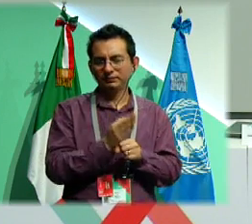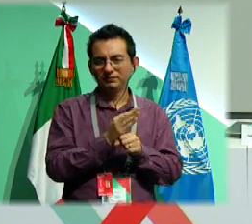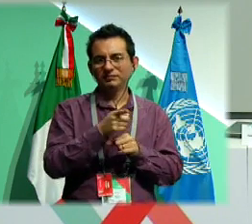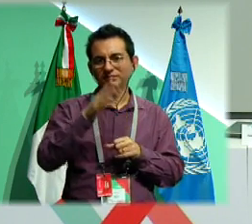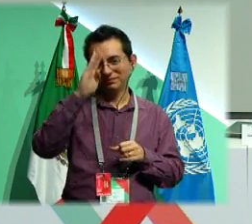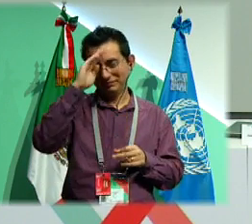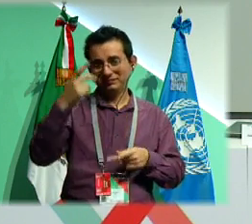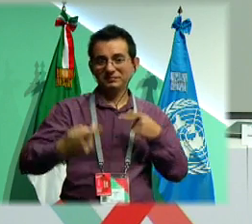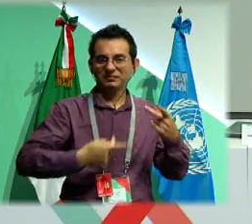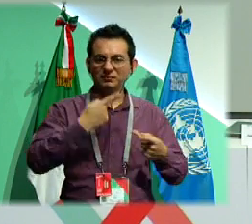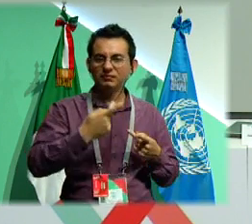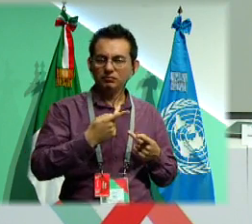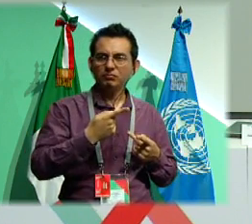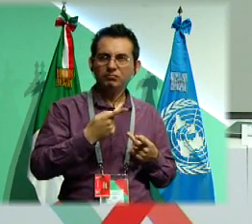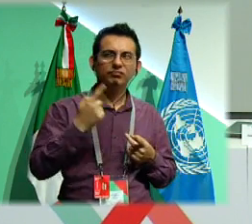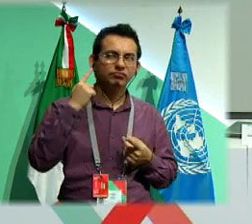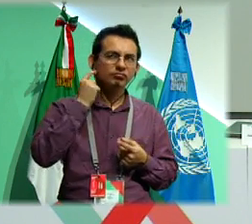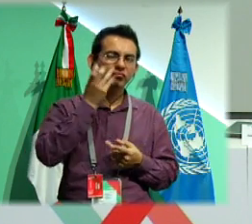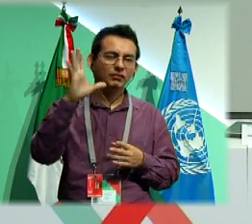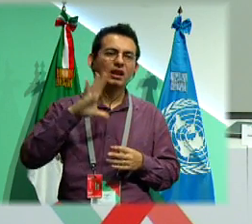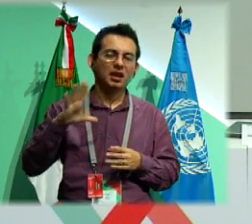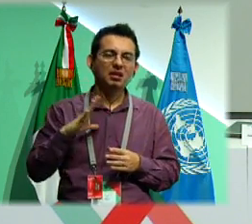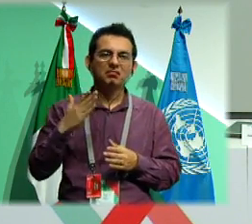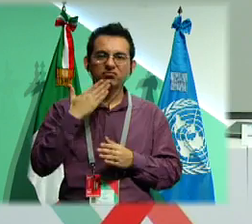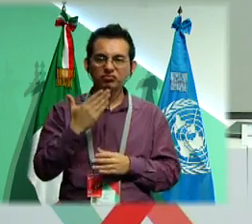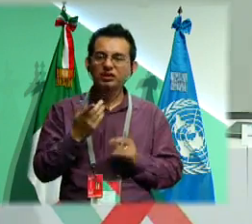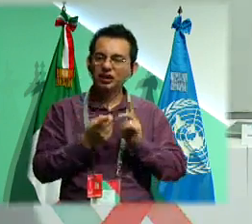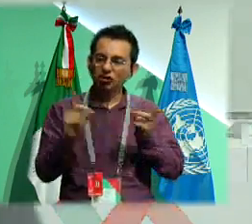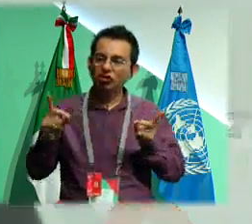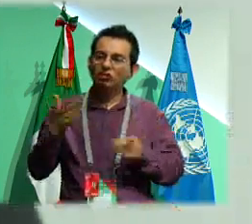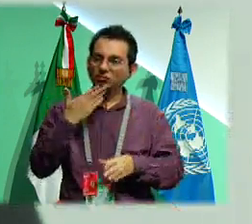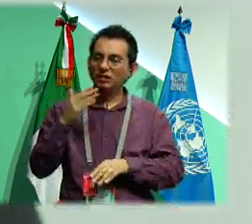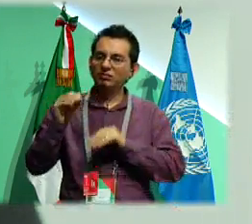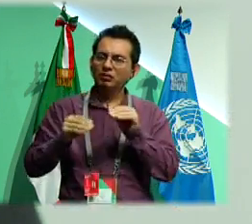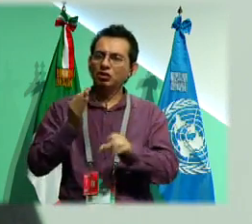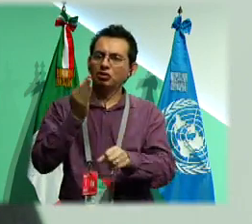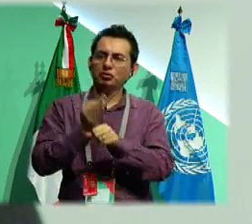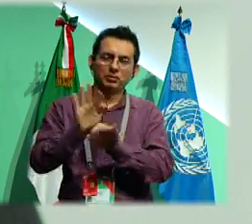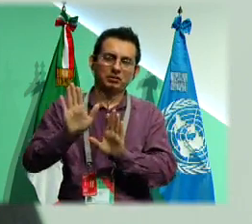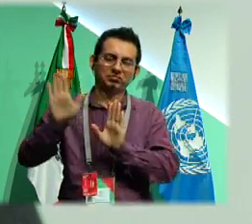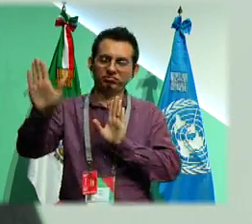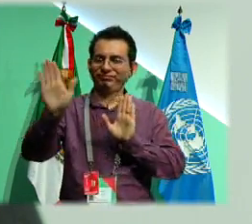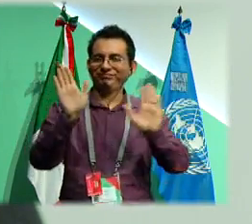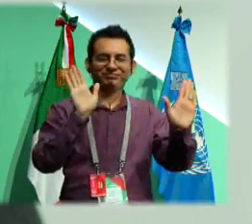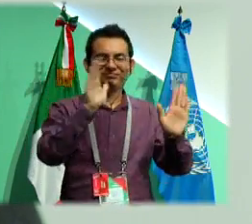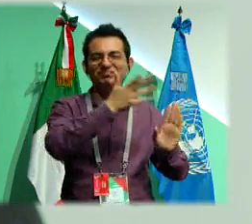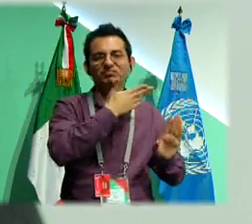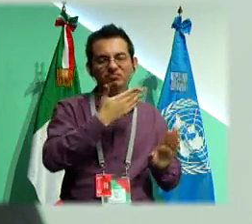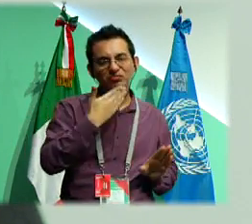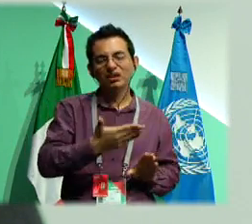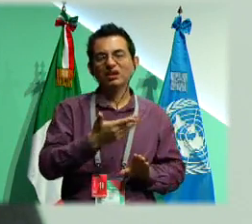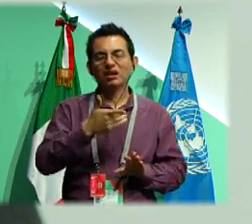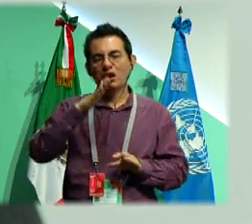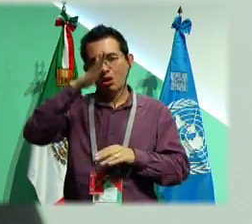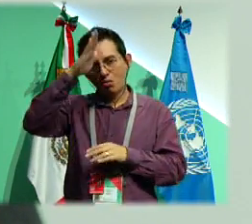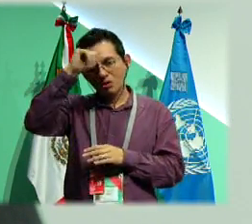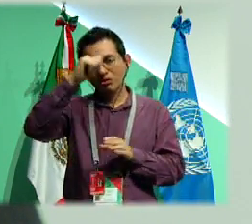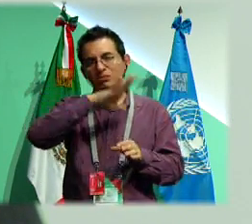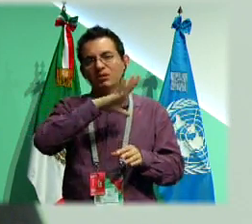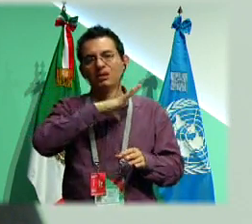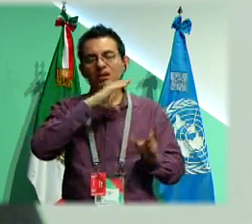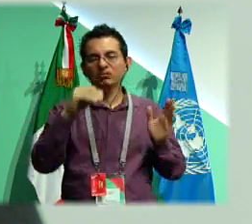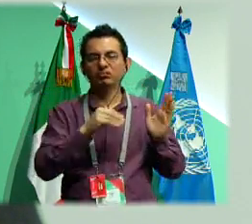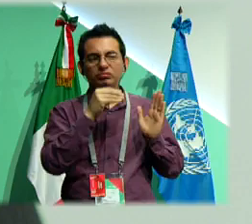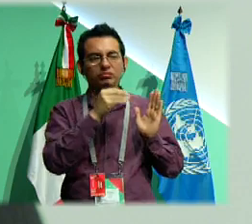trois questions venaient des pays en développement et ça, c'est fantastique. Ces pays ont été écartés des derniers accords